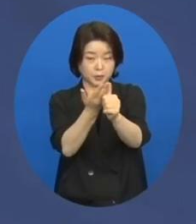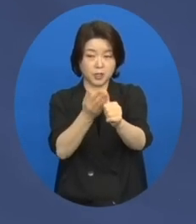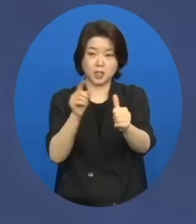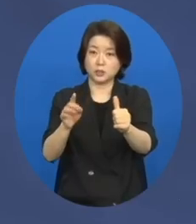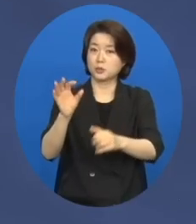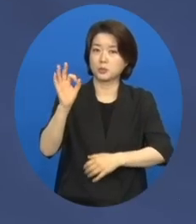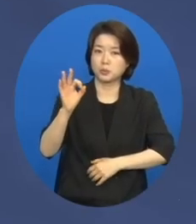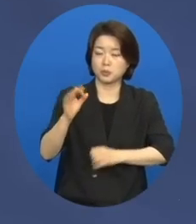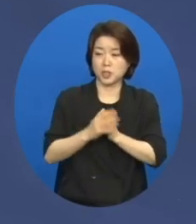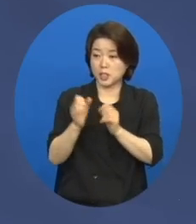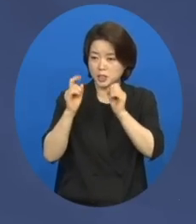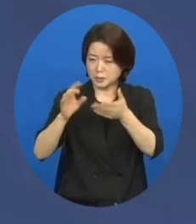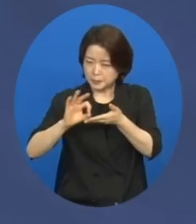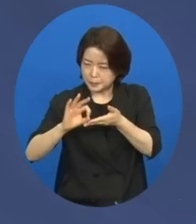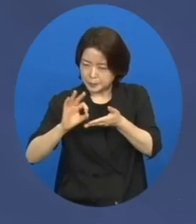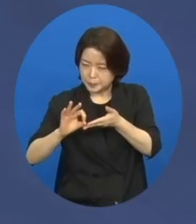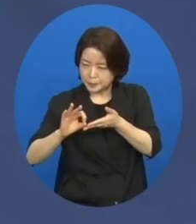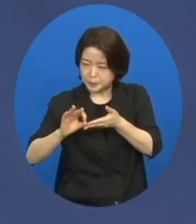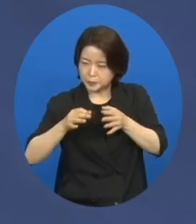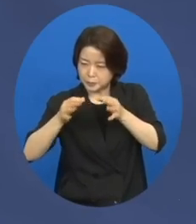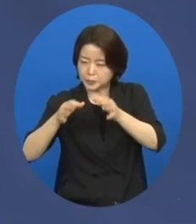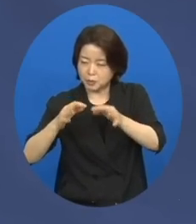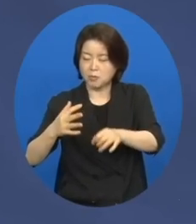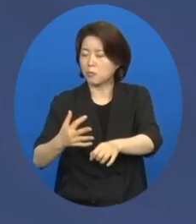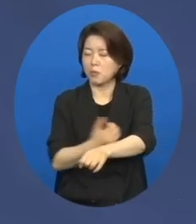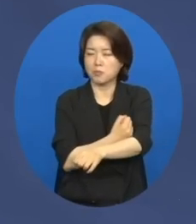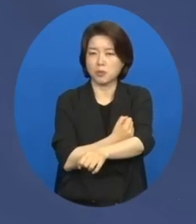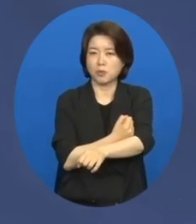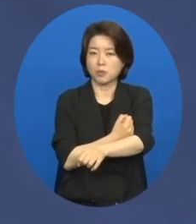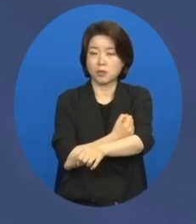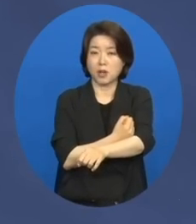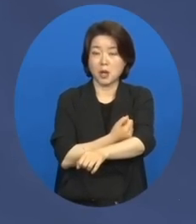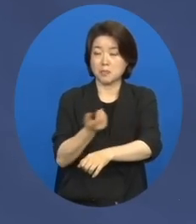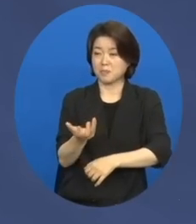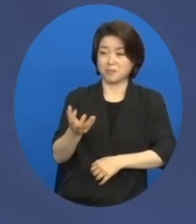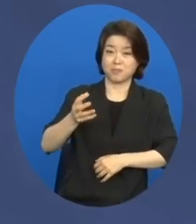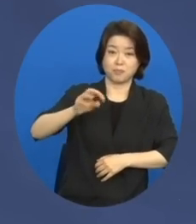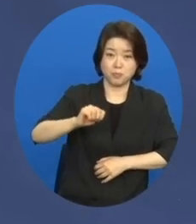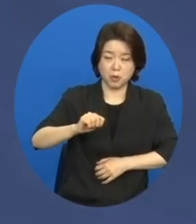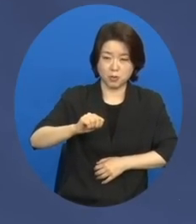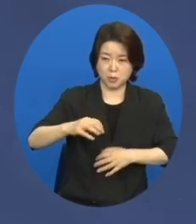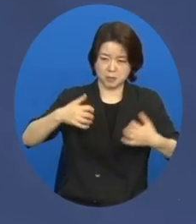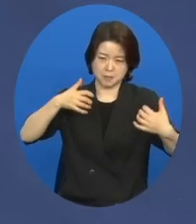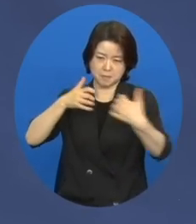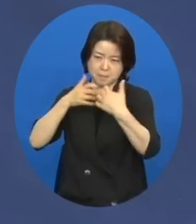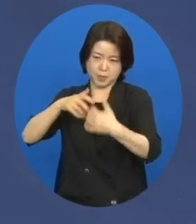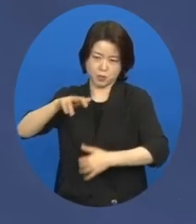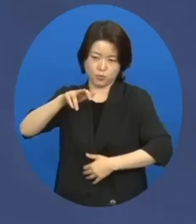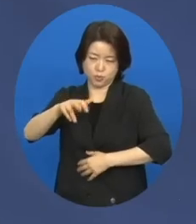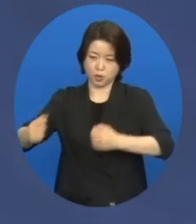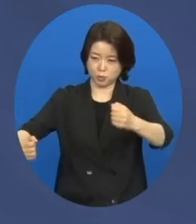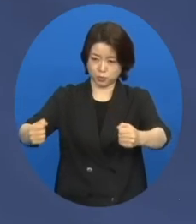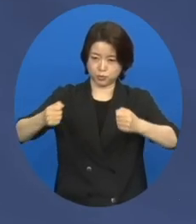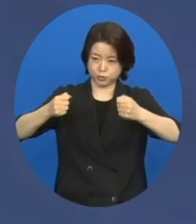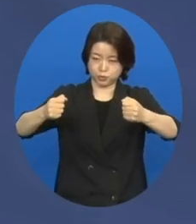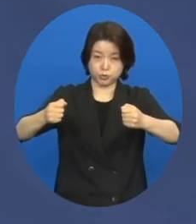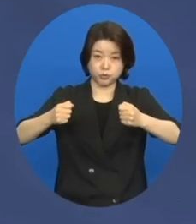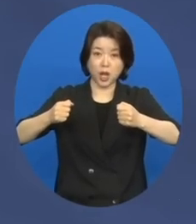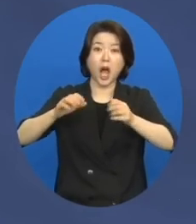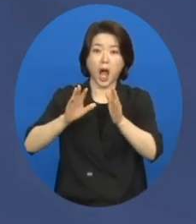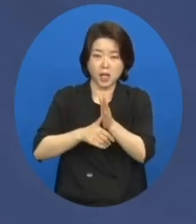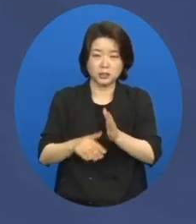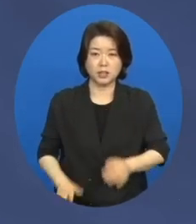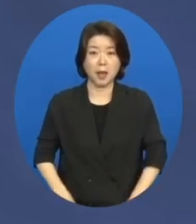말이죠, 기회비용까지를 치면 엄청나대요. 그래서 몇백억짜리 전투기를 몰면서도 만약 위급한 상황에는